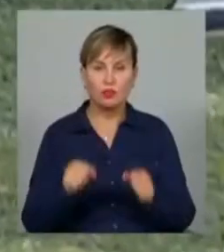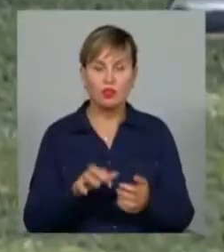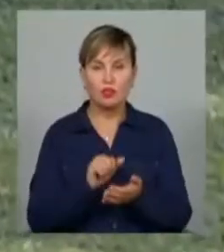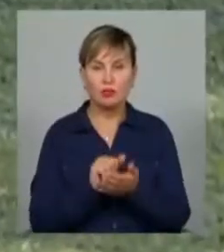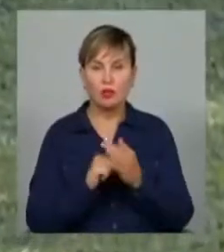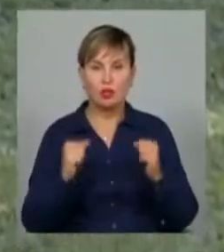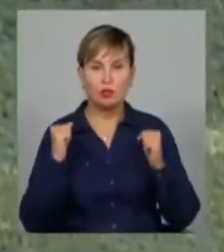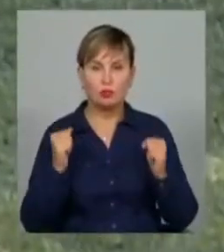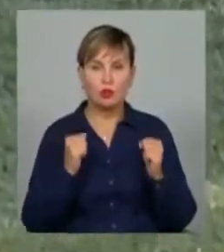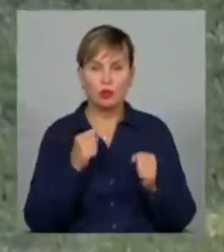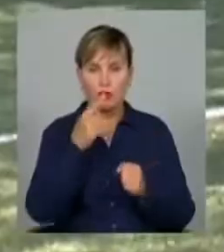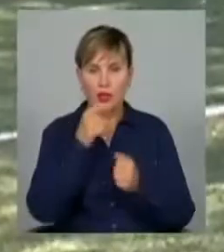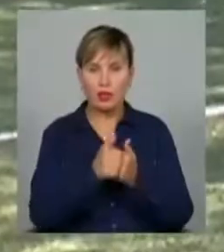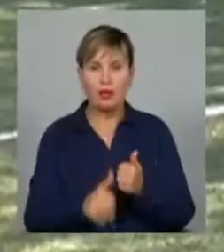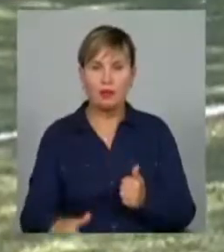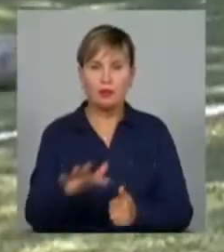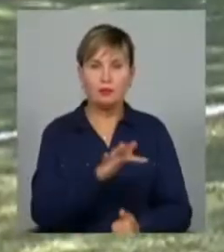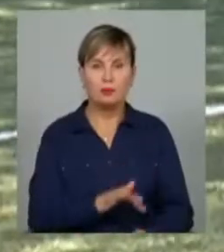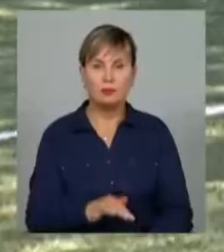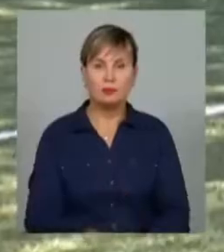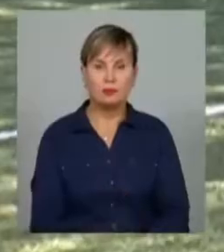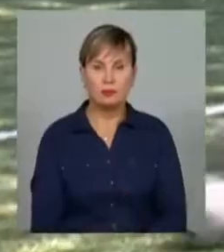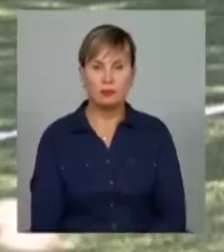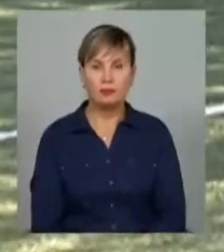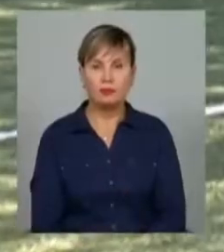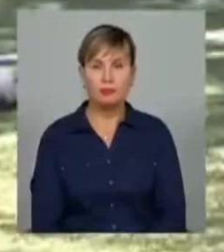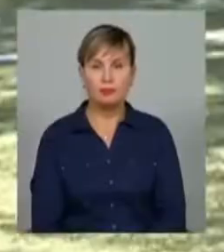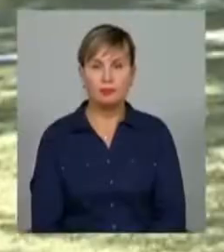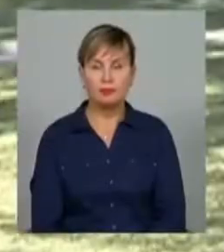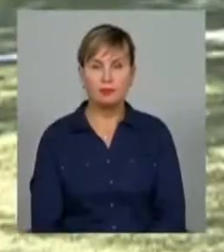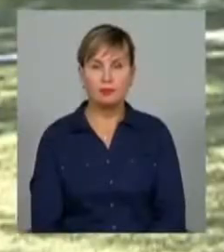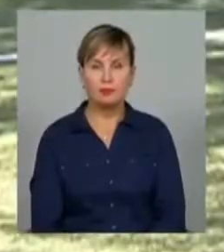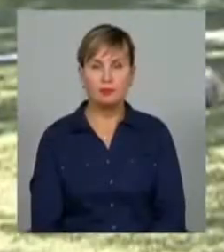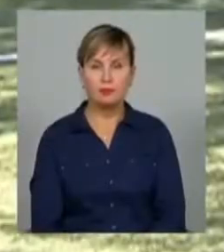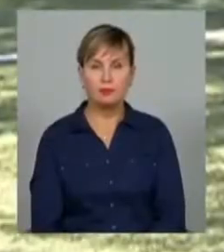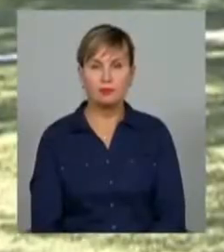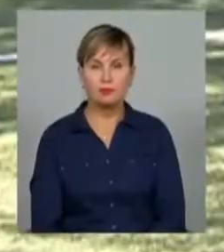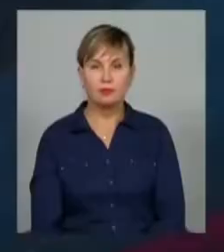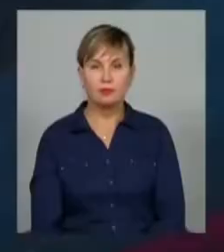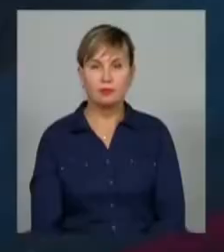заниматься спортом в шаговой доступности. Дана Килибаева, Мирей Конопьянов, телеканал Алматы.